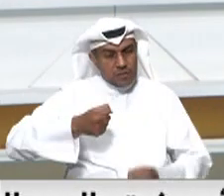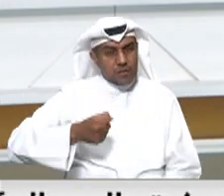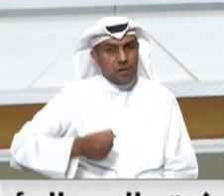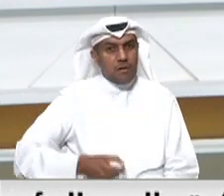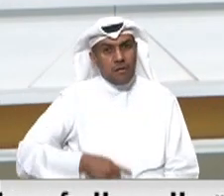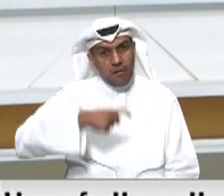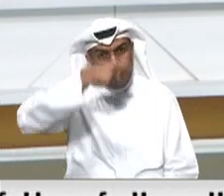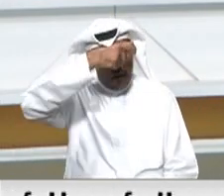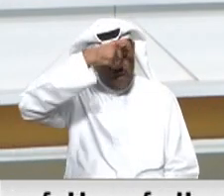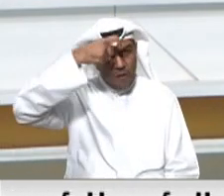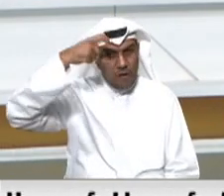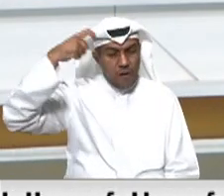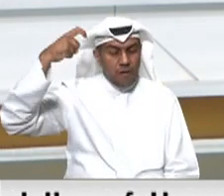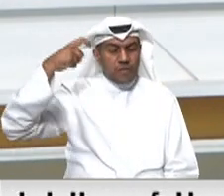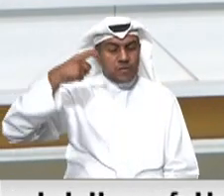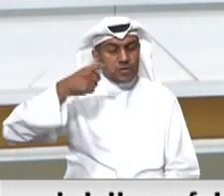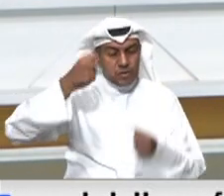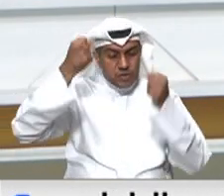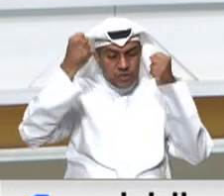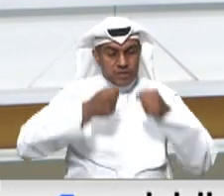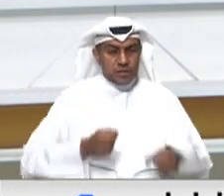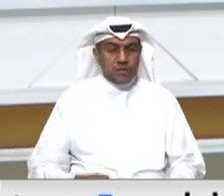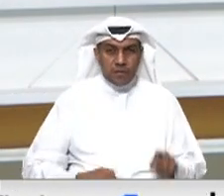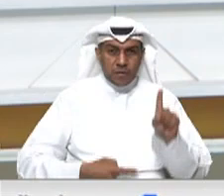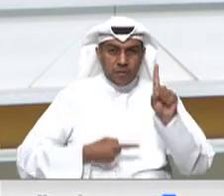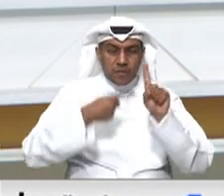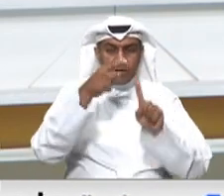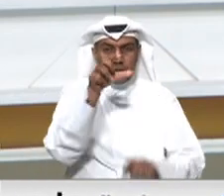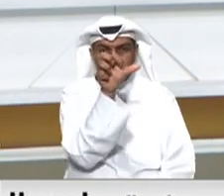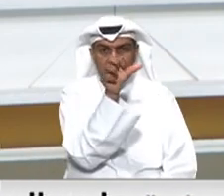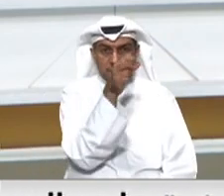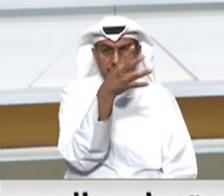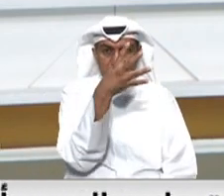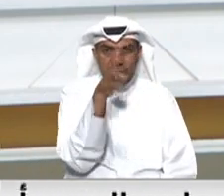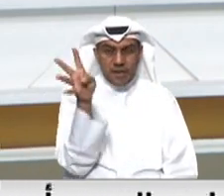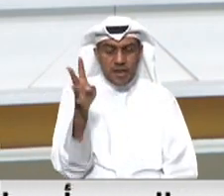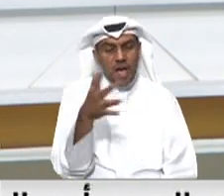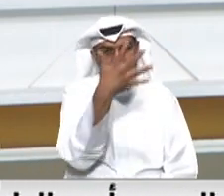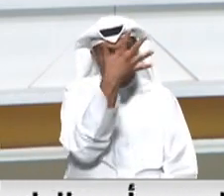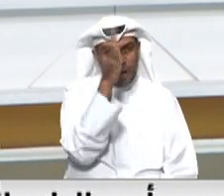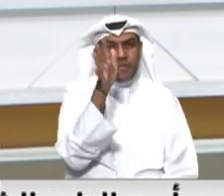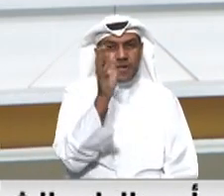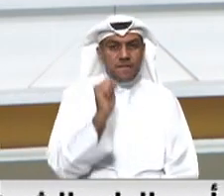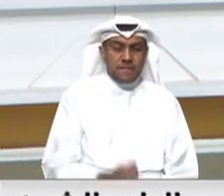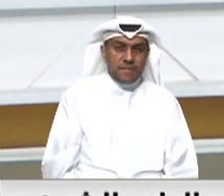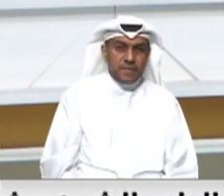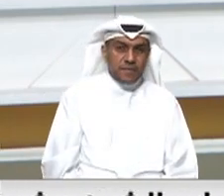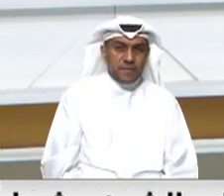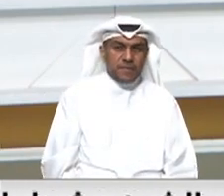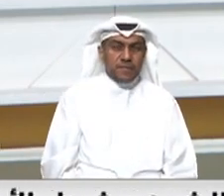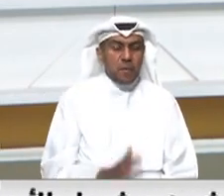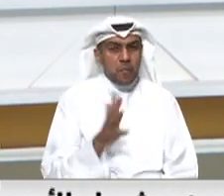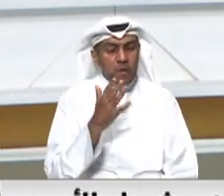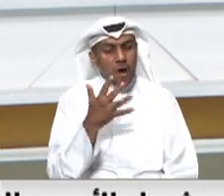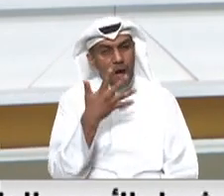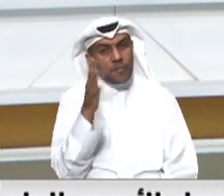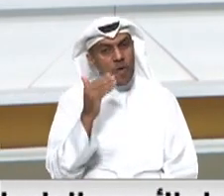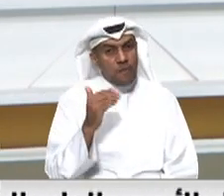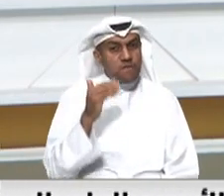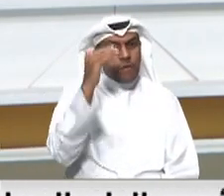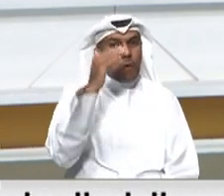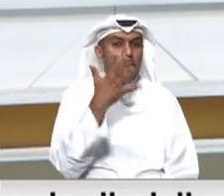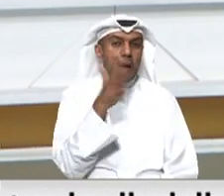وجافة، ونلاحظ درجات الحرارة في ارتفاع ما بين 49 إلى 50 درجة مئوية، متوقع أن تتخطى 50 درجة